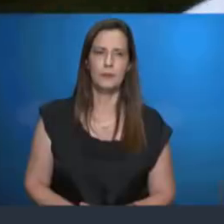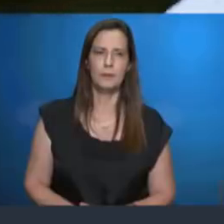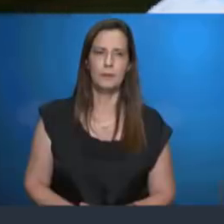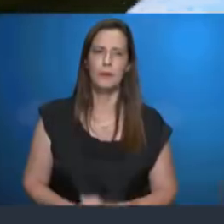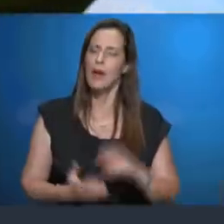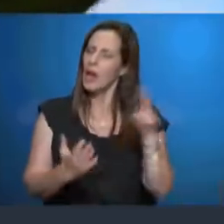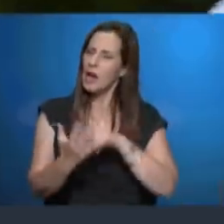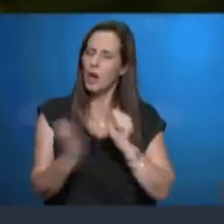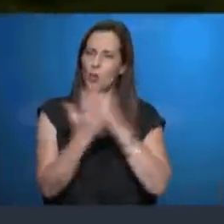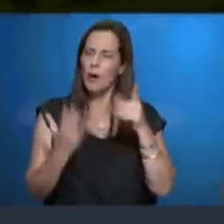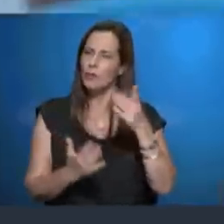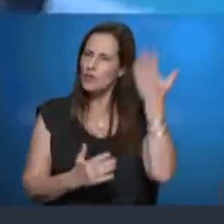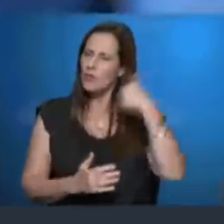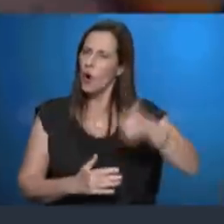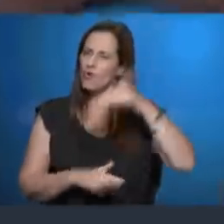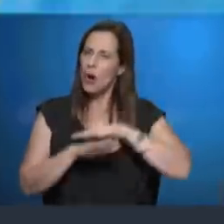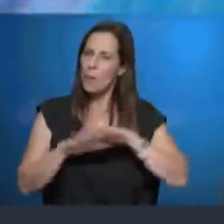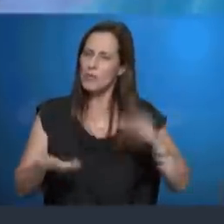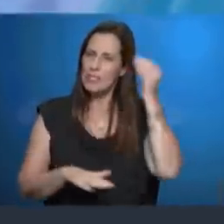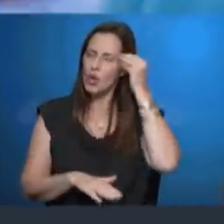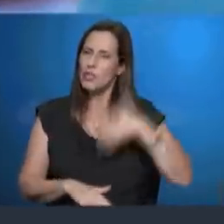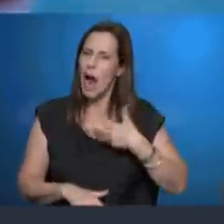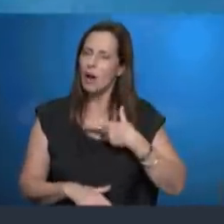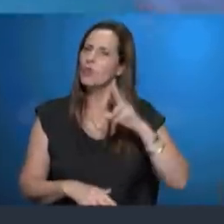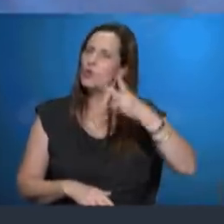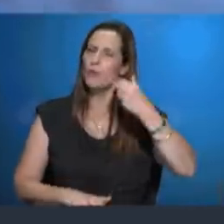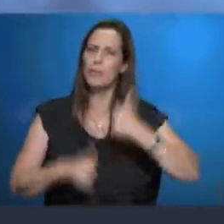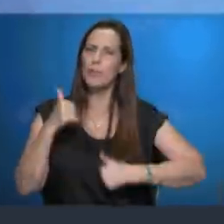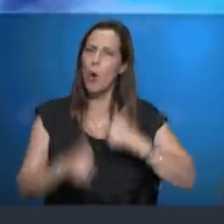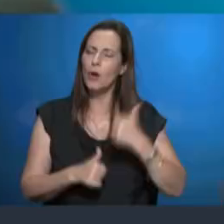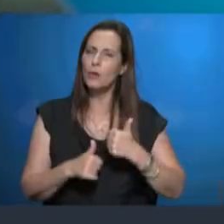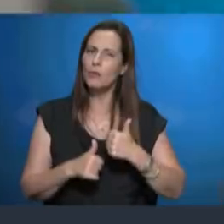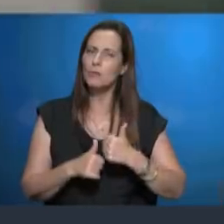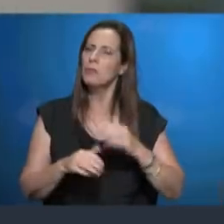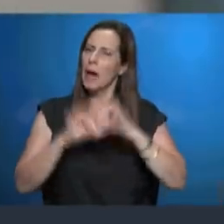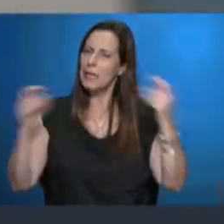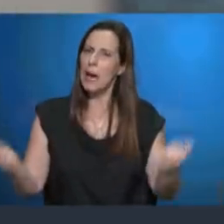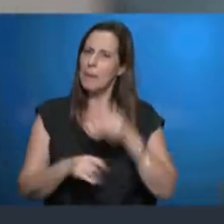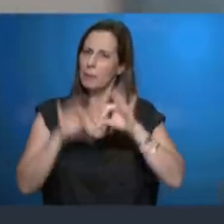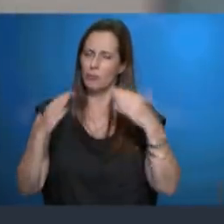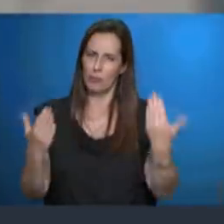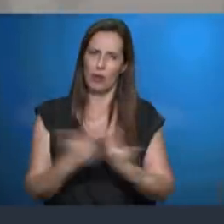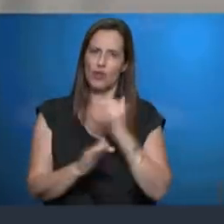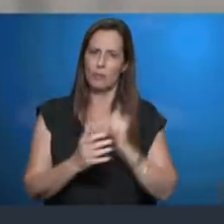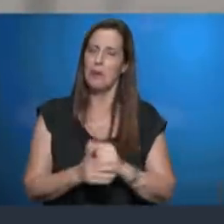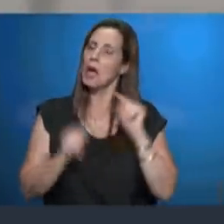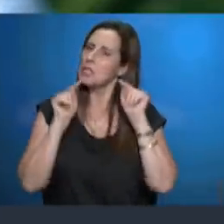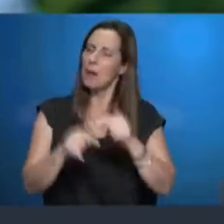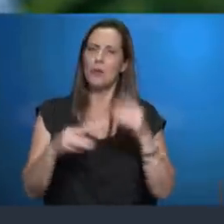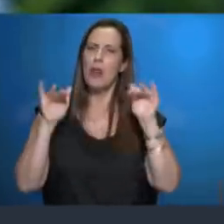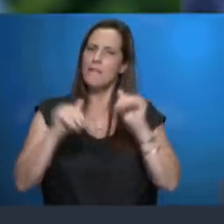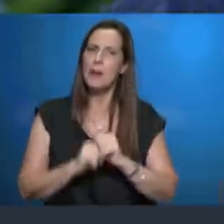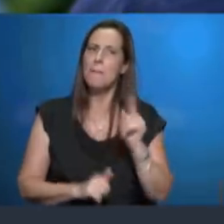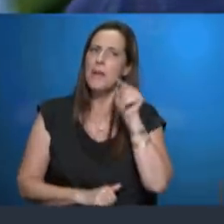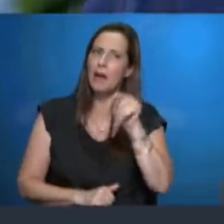במקומון שאלי אבוטבול, לשעבר ראש המועצה זיכרון יעקב, מתמודד שוב ומשיק קמפיין בחירות חגיגי. אז באנו לברך. מי אתה?